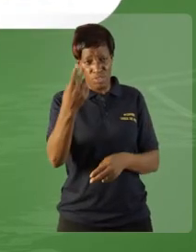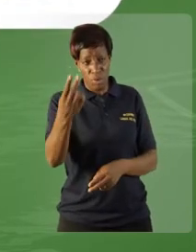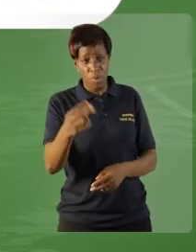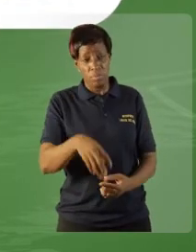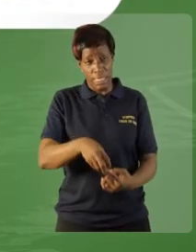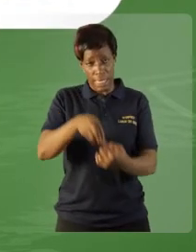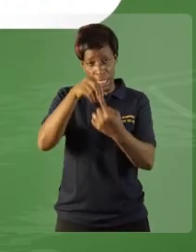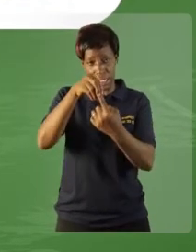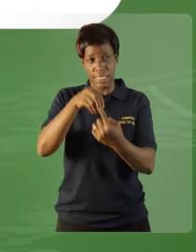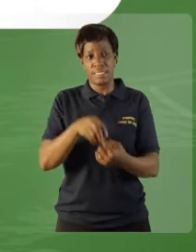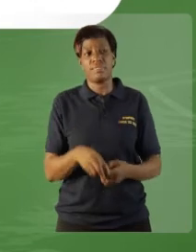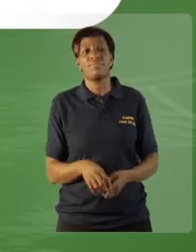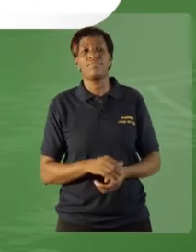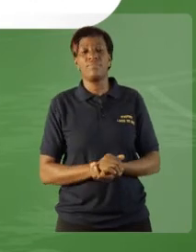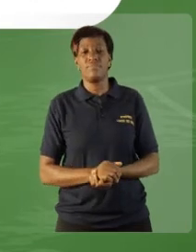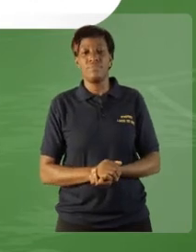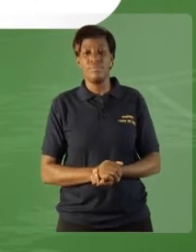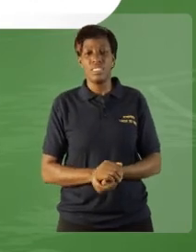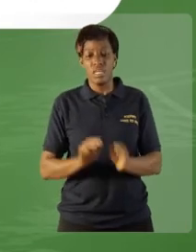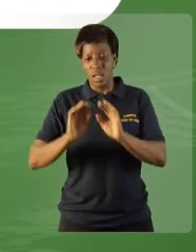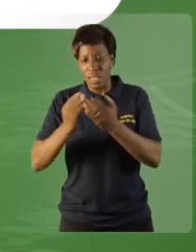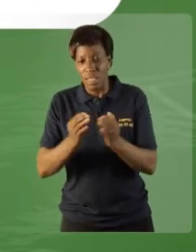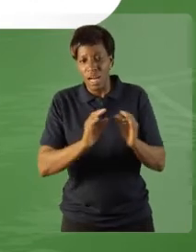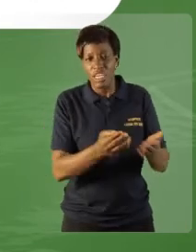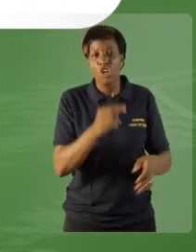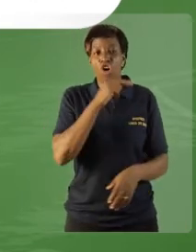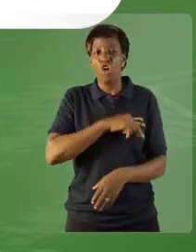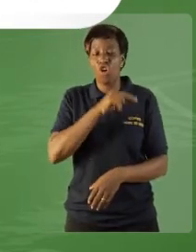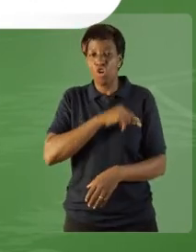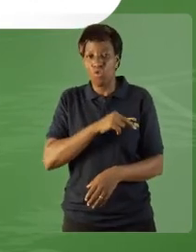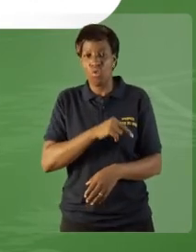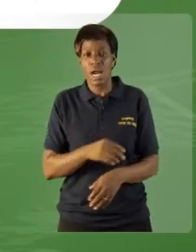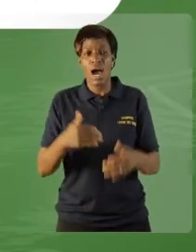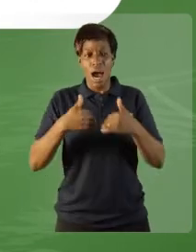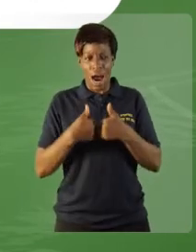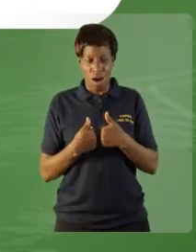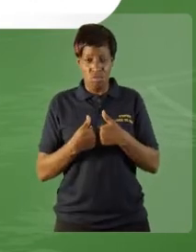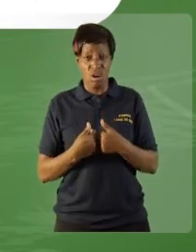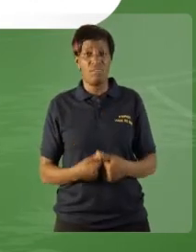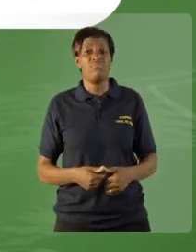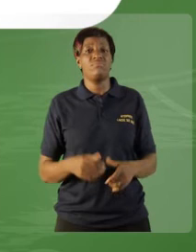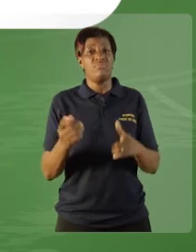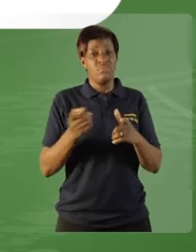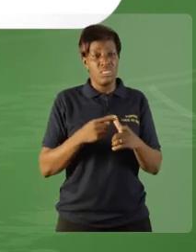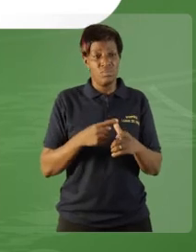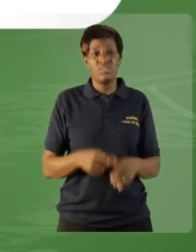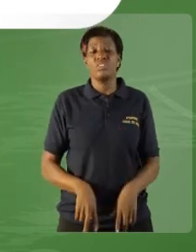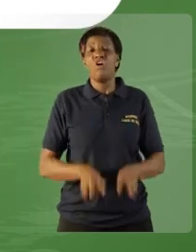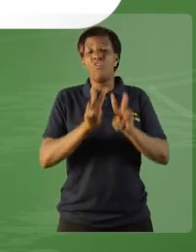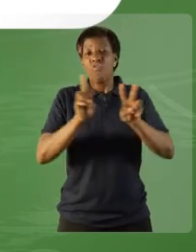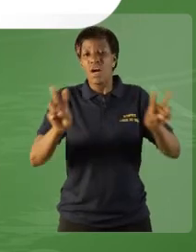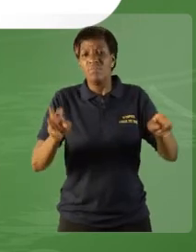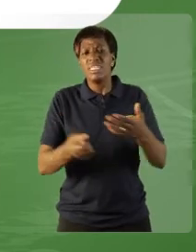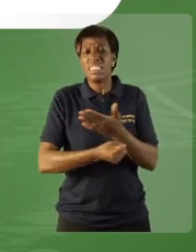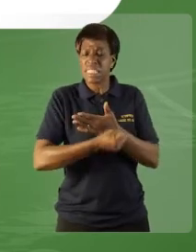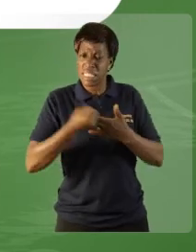caractéristiques. Le registre courant se caractérise par, premièrement, un vocabulaire